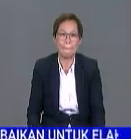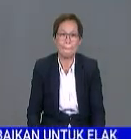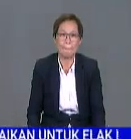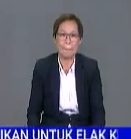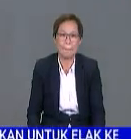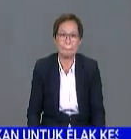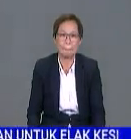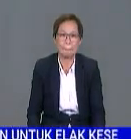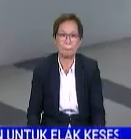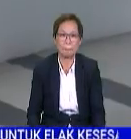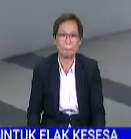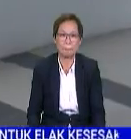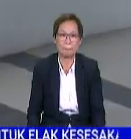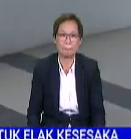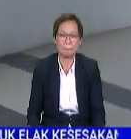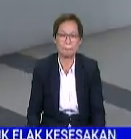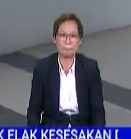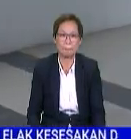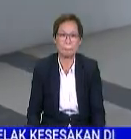hai hai